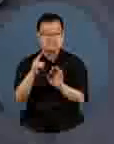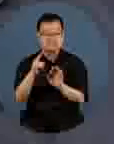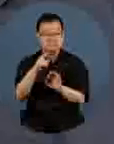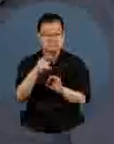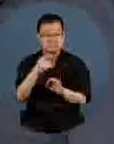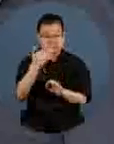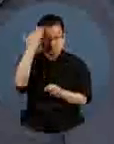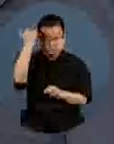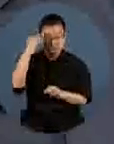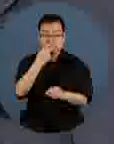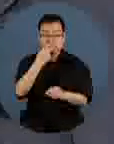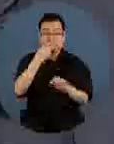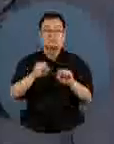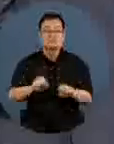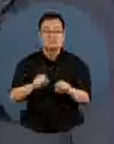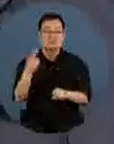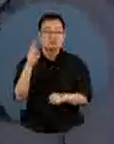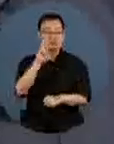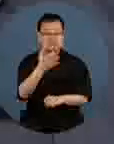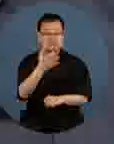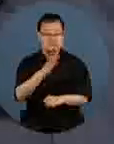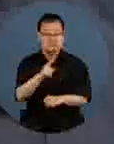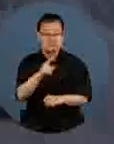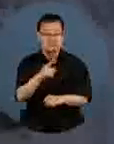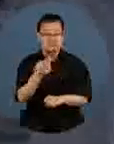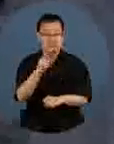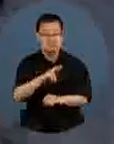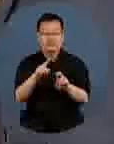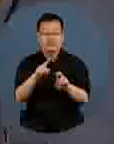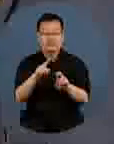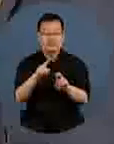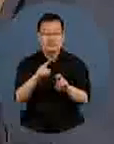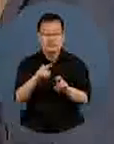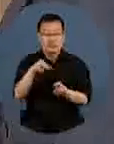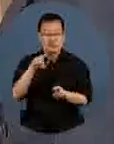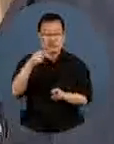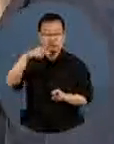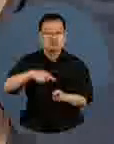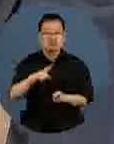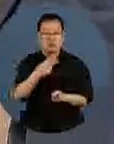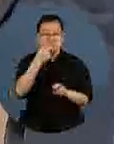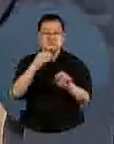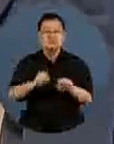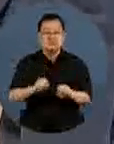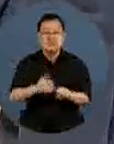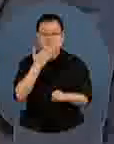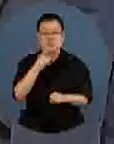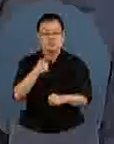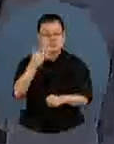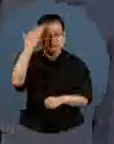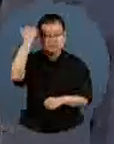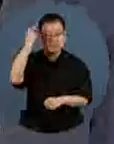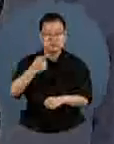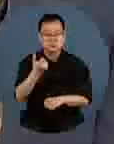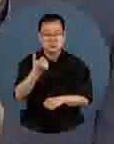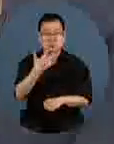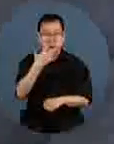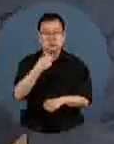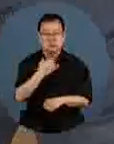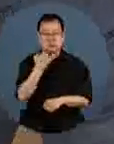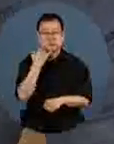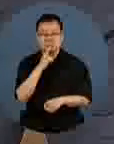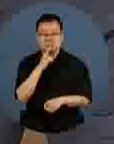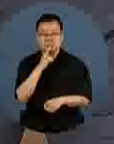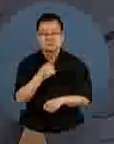살아있어요. 비만 와도 붙이고 젖혀있는 거 맛보게 돼서 선수가 되고 이 점을 차지해서는 흙의 바둑이다. 이 점도